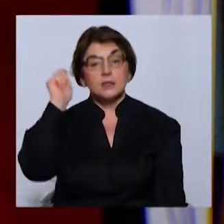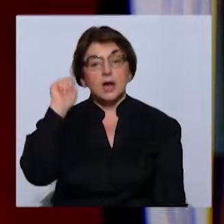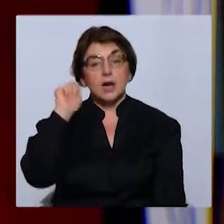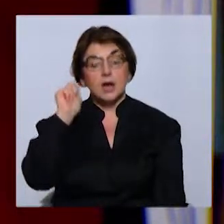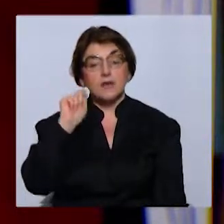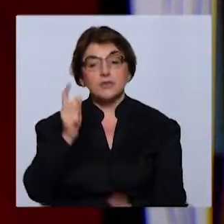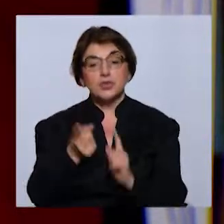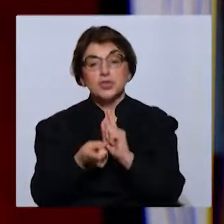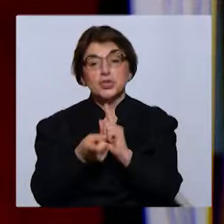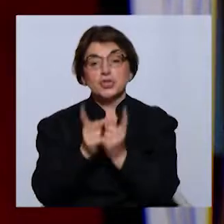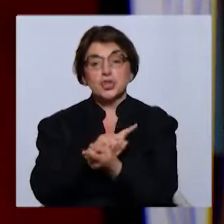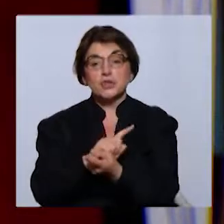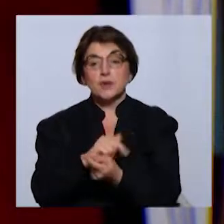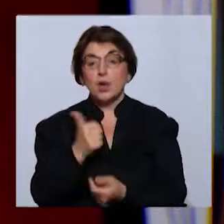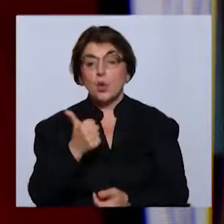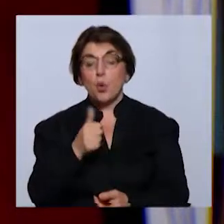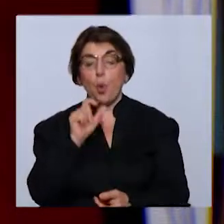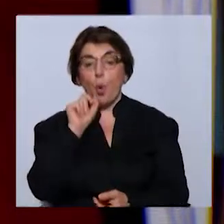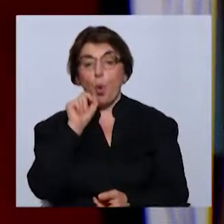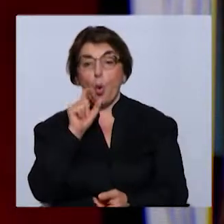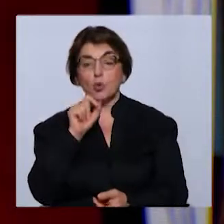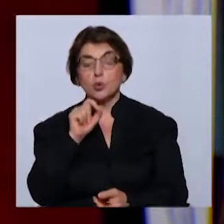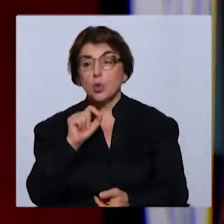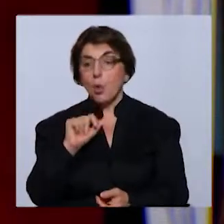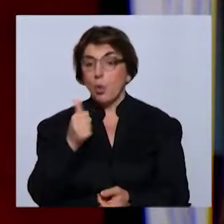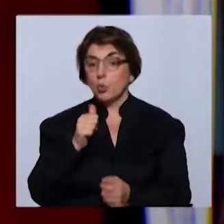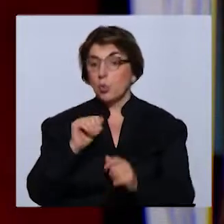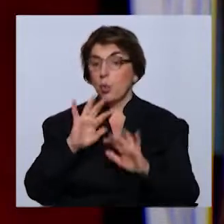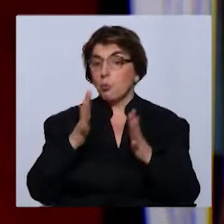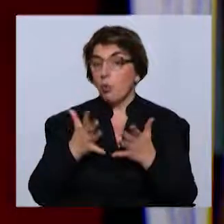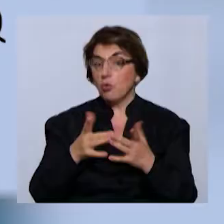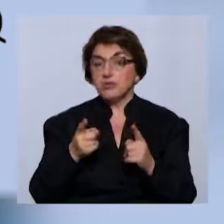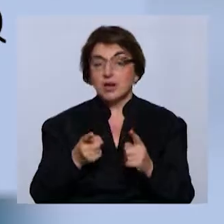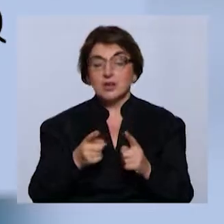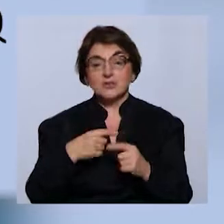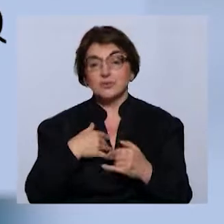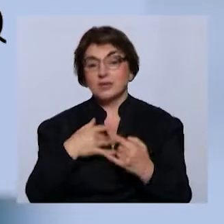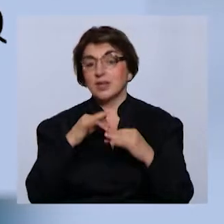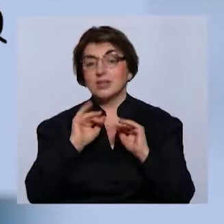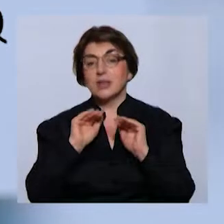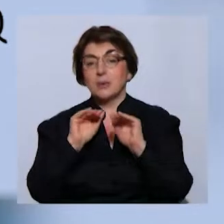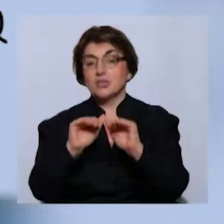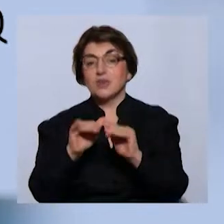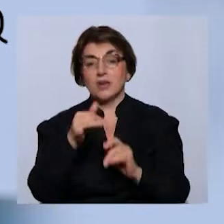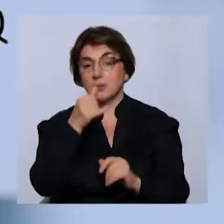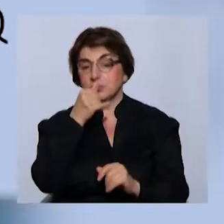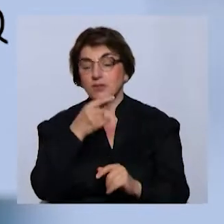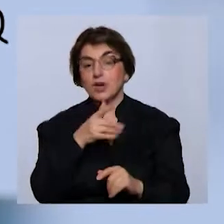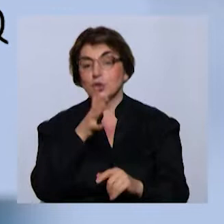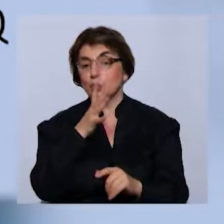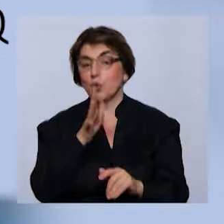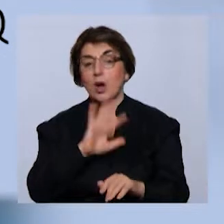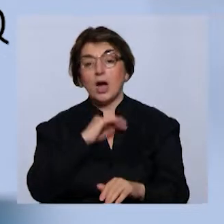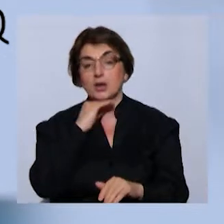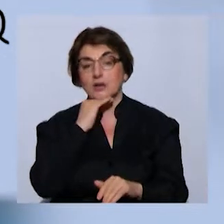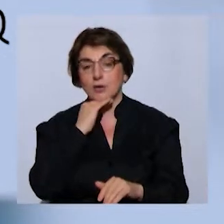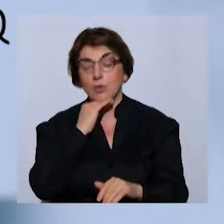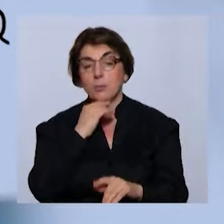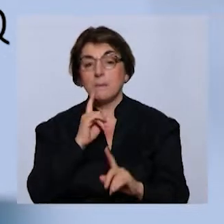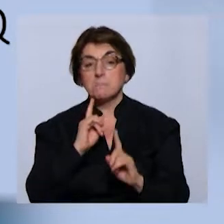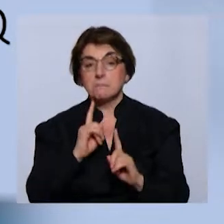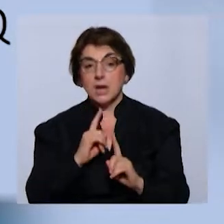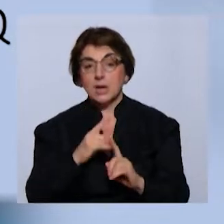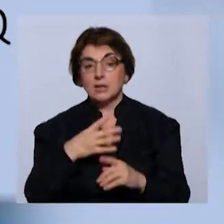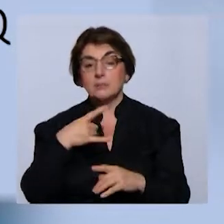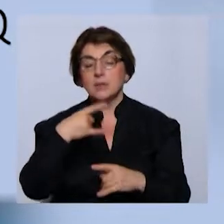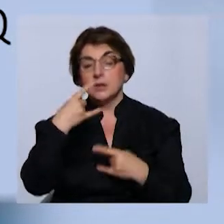ოქროთ. თუ როგორ გააკეთა, ამას დღეს ჩვენ ცხადია ვერ შევეხებით, საერთოდ დრო ამის საშუალებას არ გვაძლევს, მაგრამ